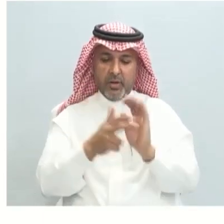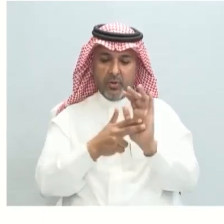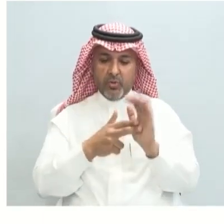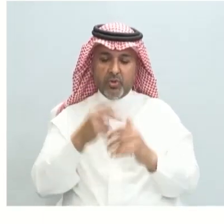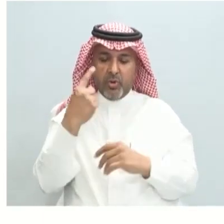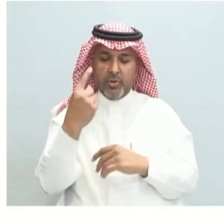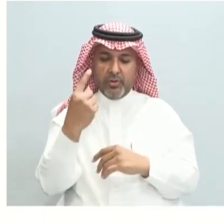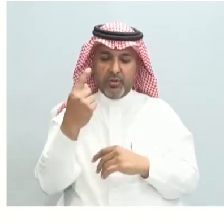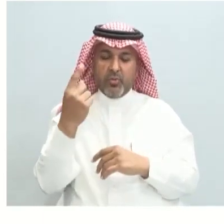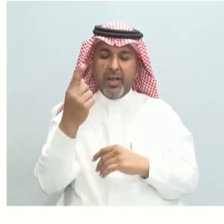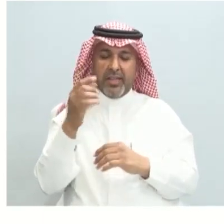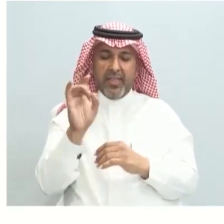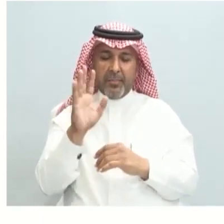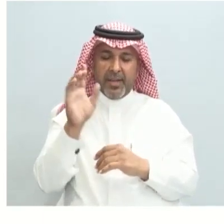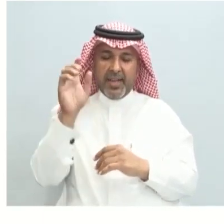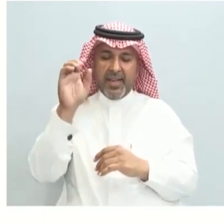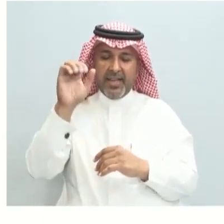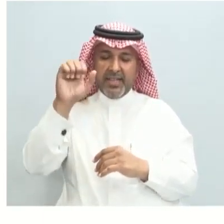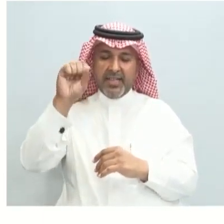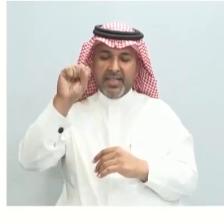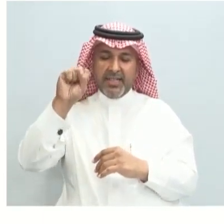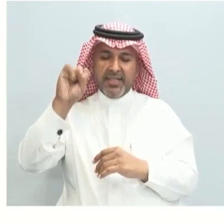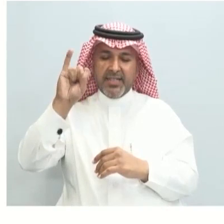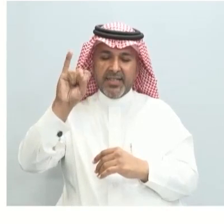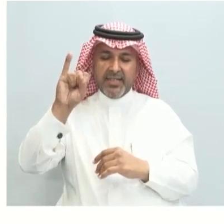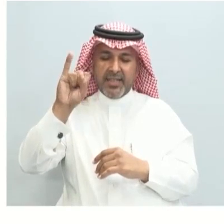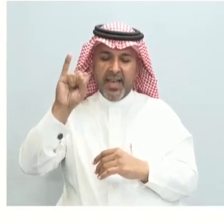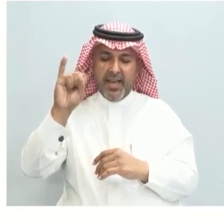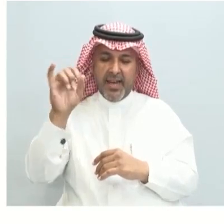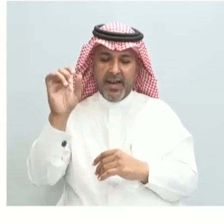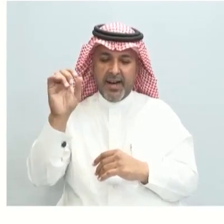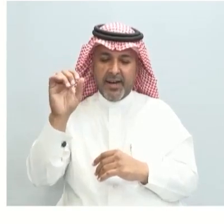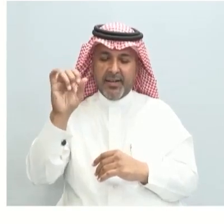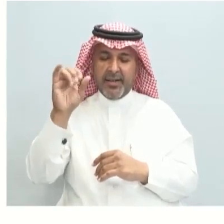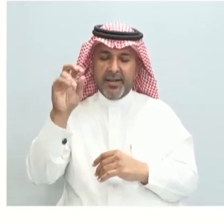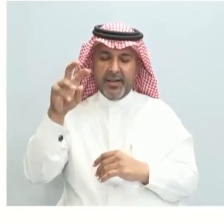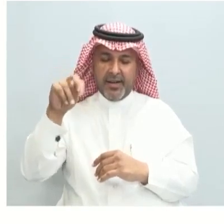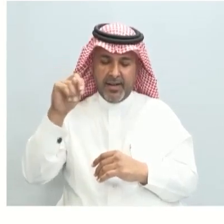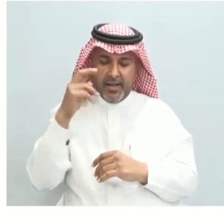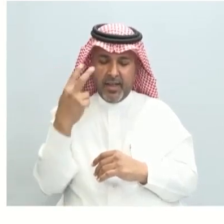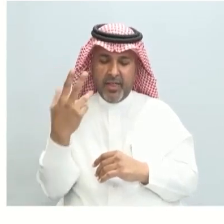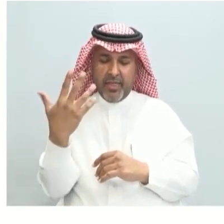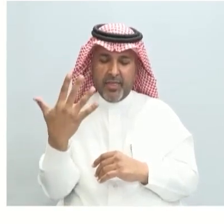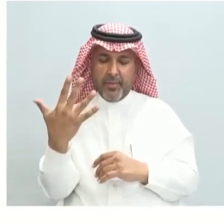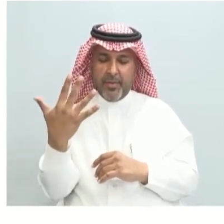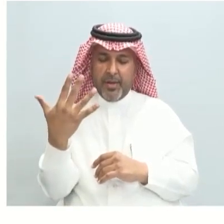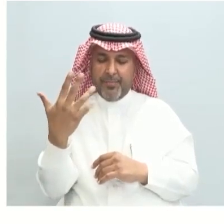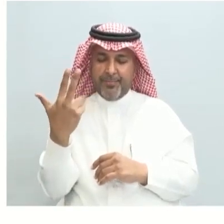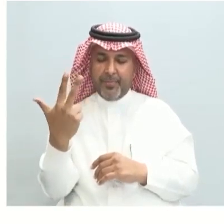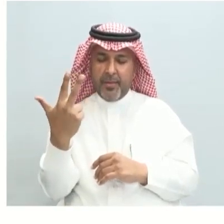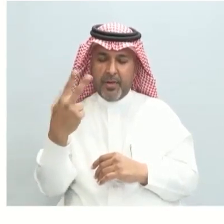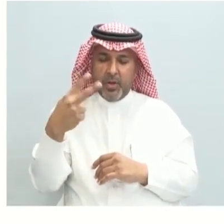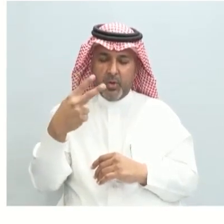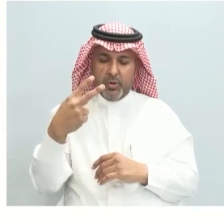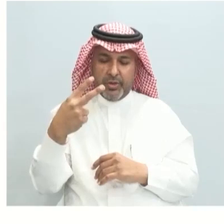تساوي ساين خلاص الاي تساوي واحد ما يحتاج نكتبها 28 باي تي يعني